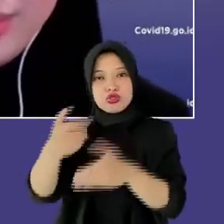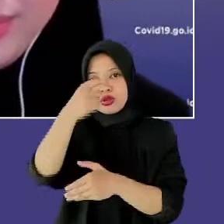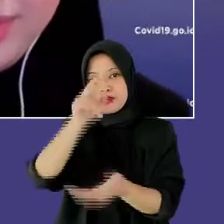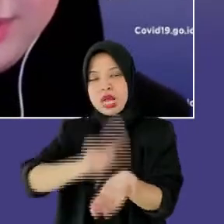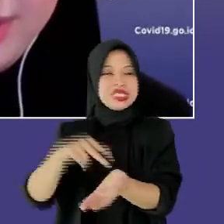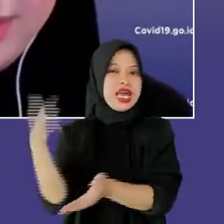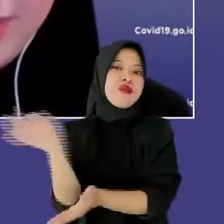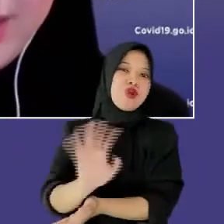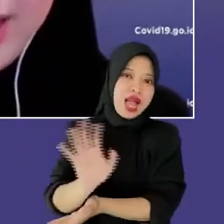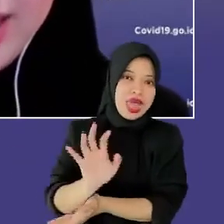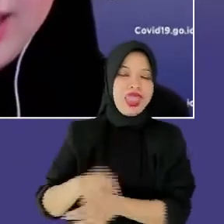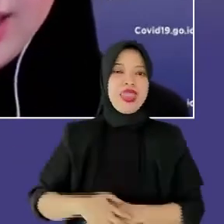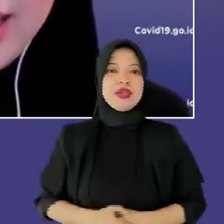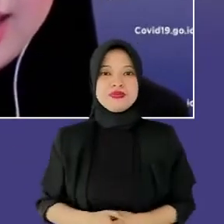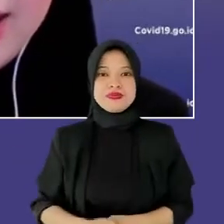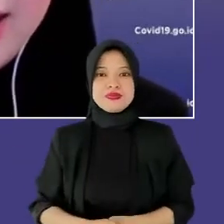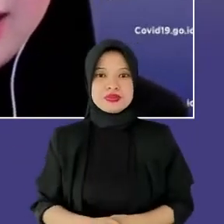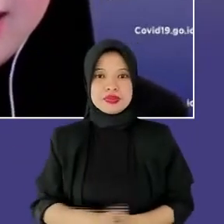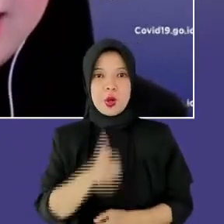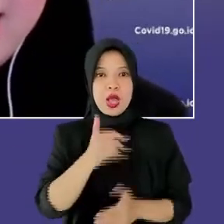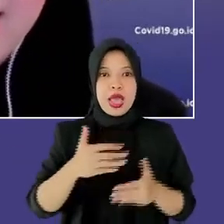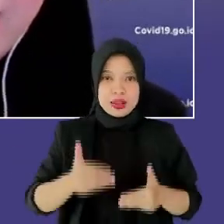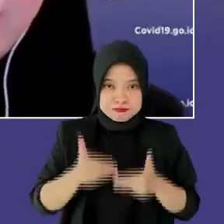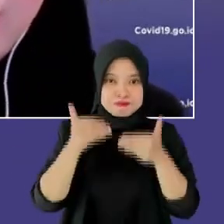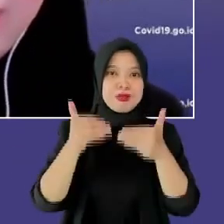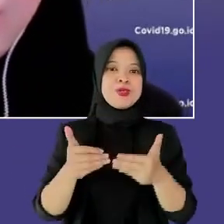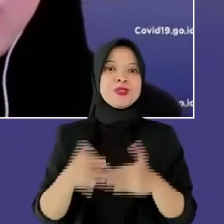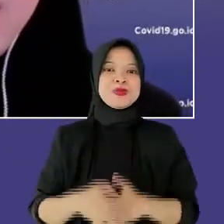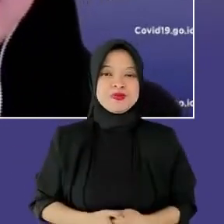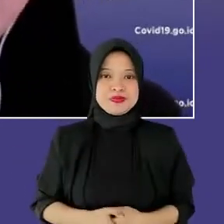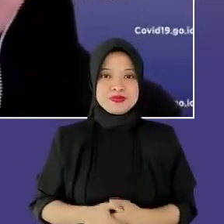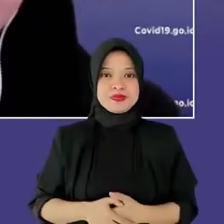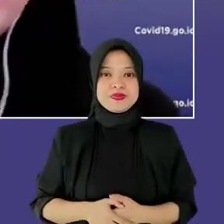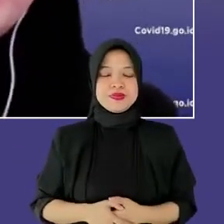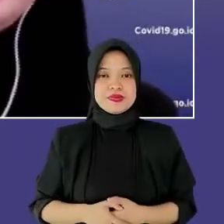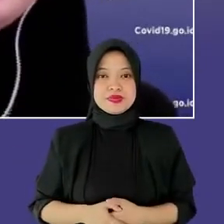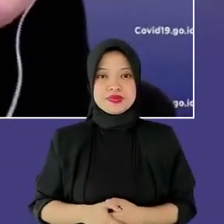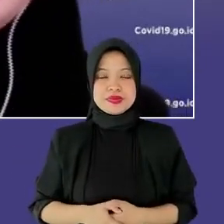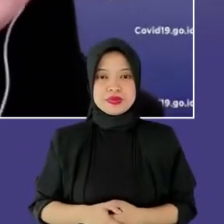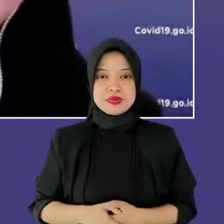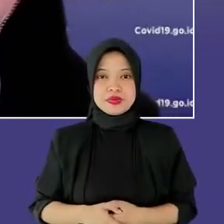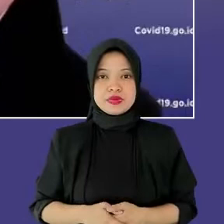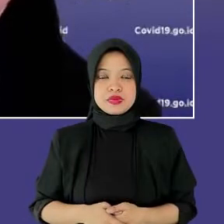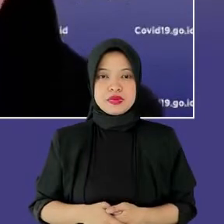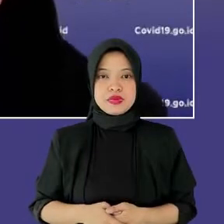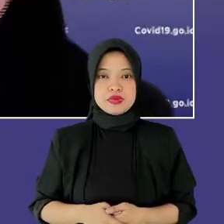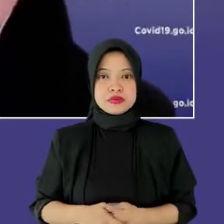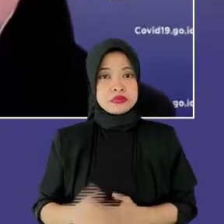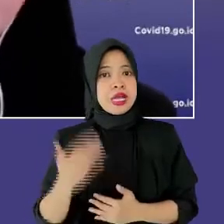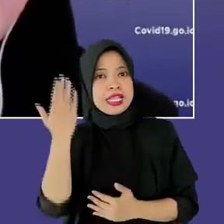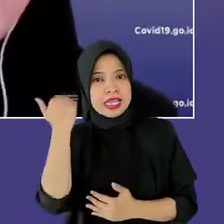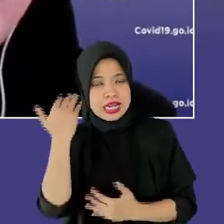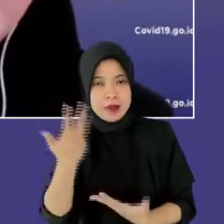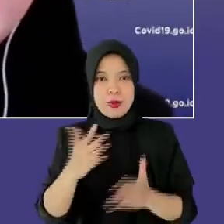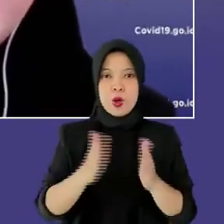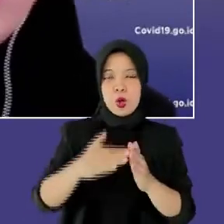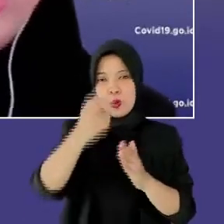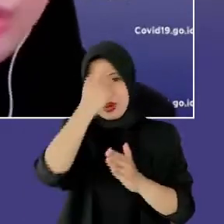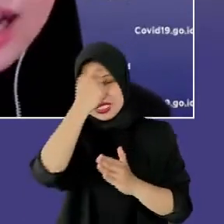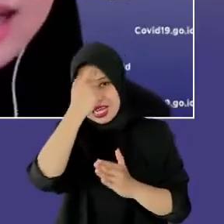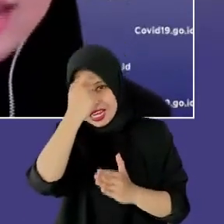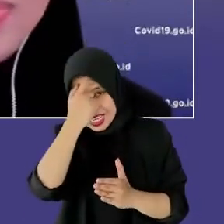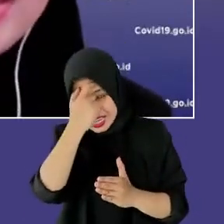Baik. Oke, lanjut Dokter Lula. Jadi kalau tadi kita banyak berbicara mengenai rumah